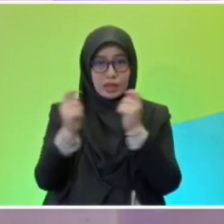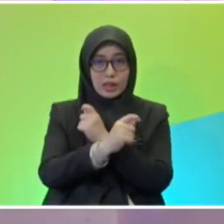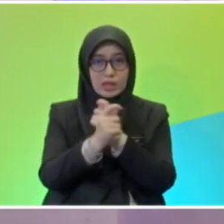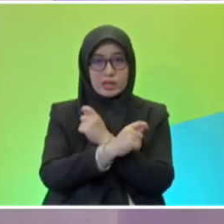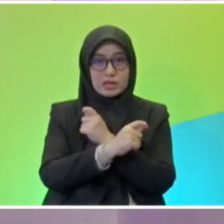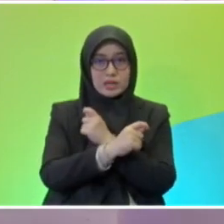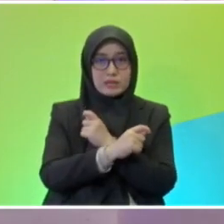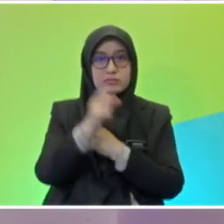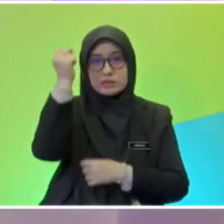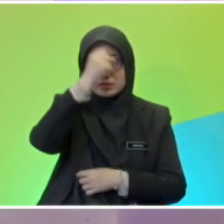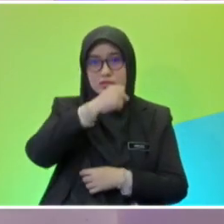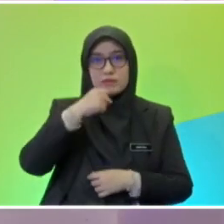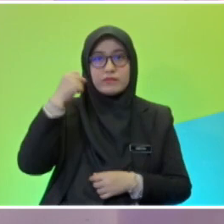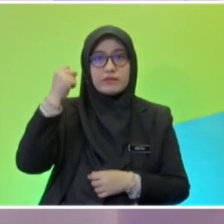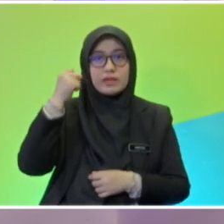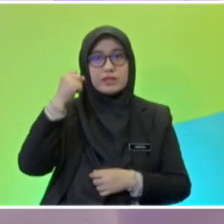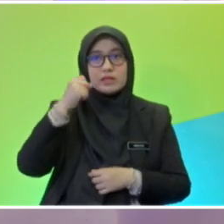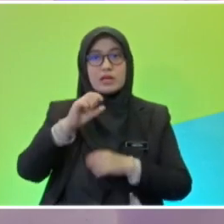kompor gas itu jadwal